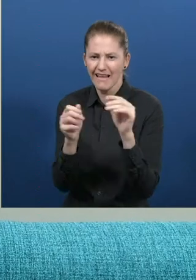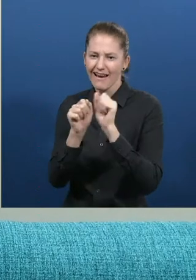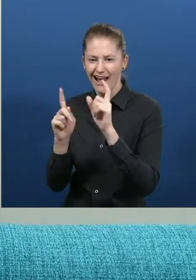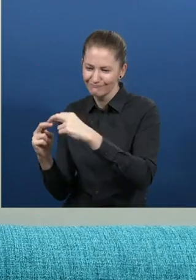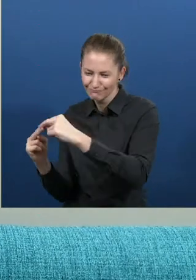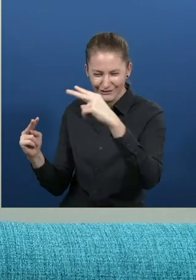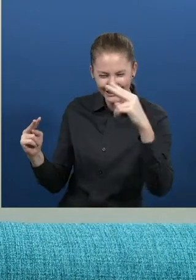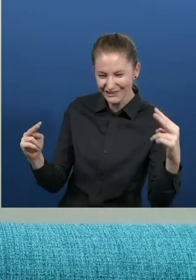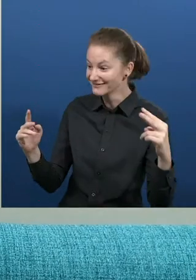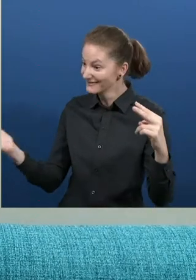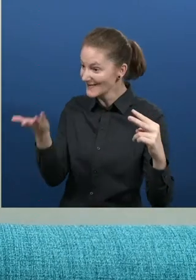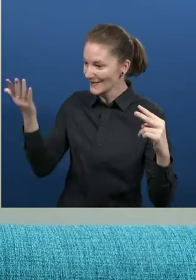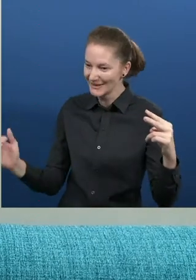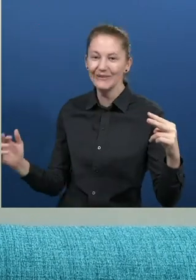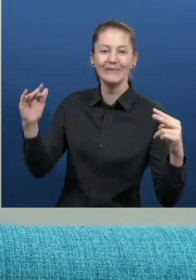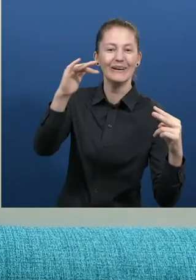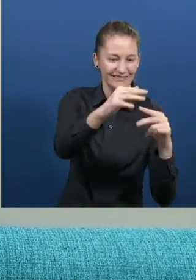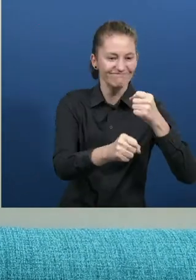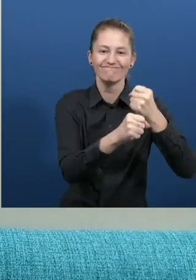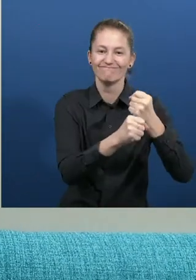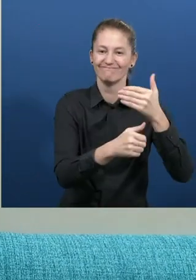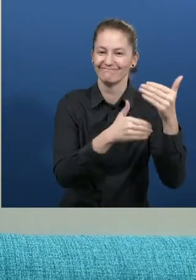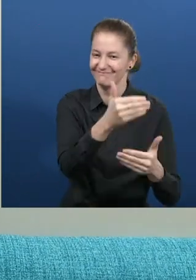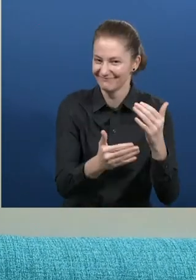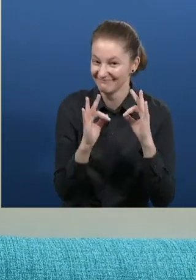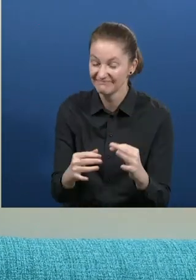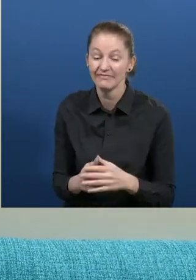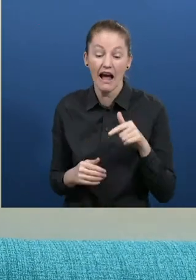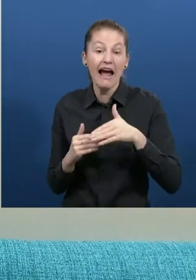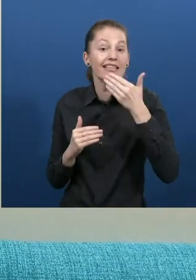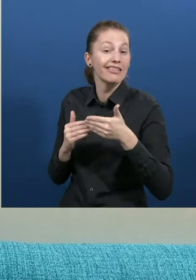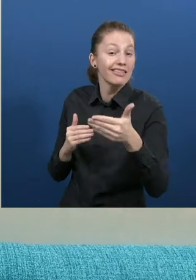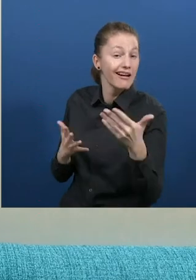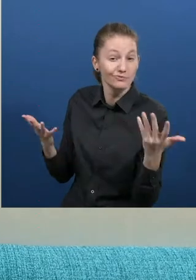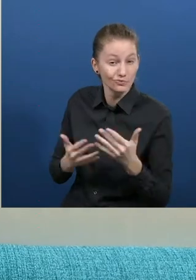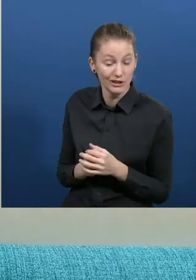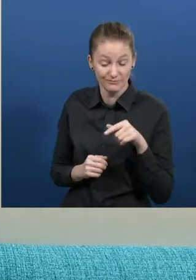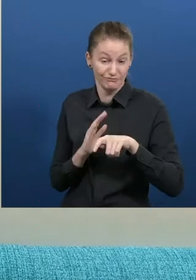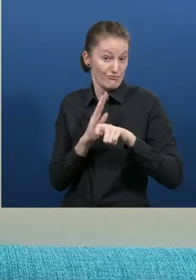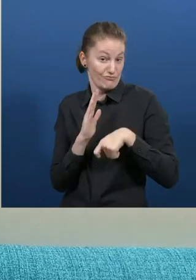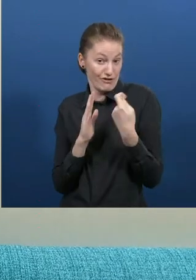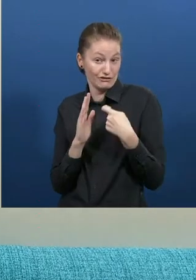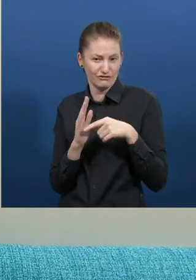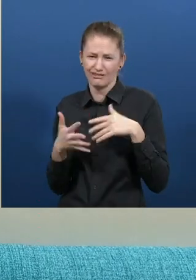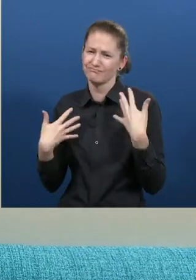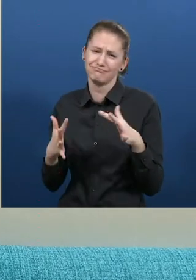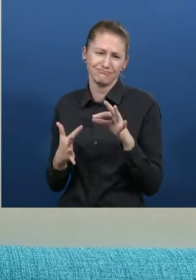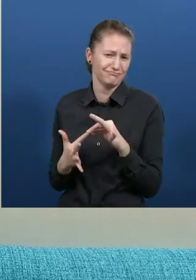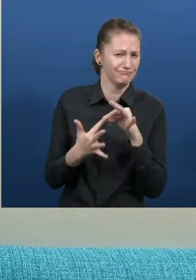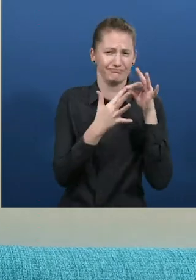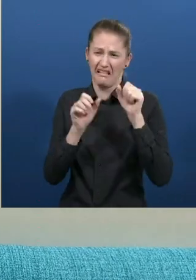המודל של התוכנית מאוד ייחודי ובעצם ניתן להפעיל אותו בכל מקום בו יש משרות מקצועיות